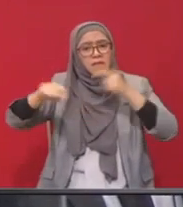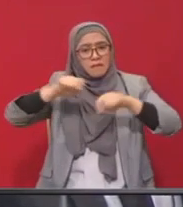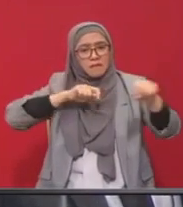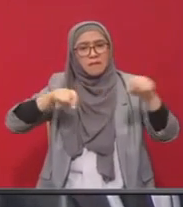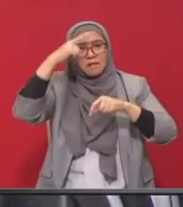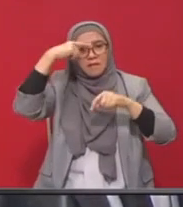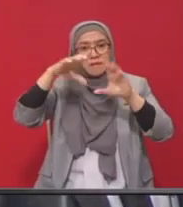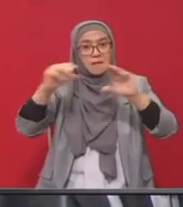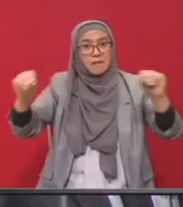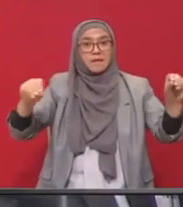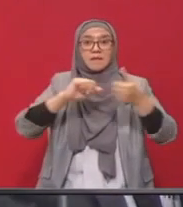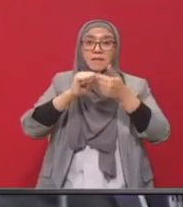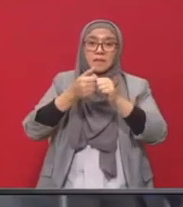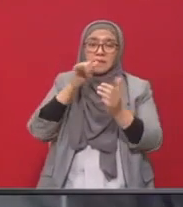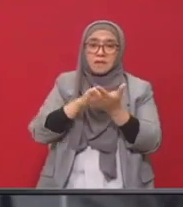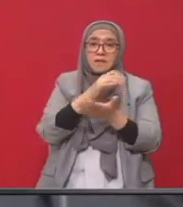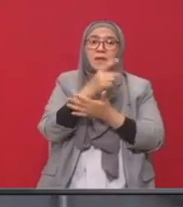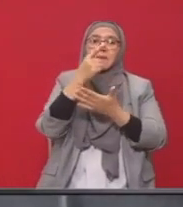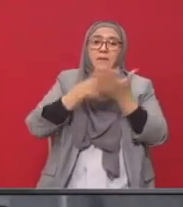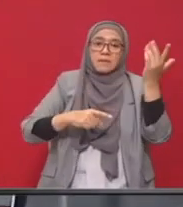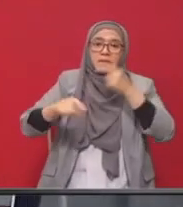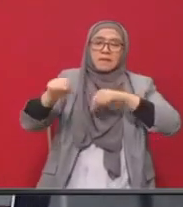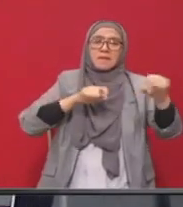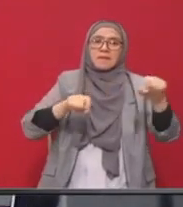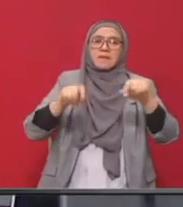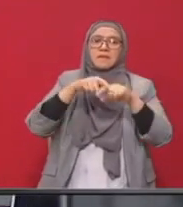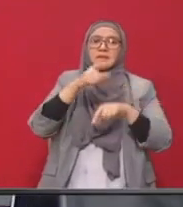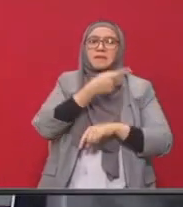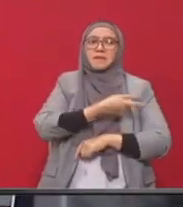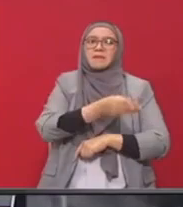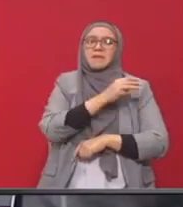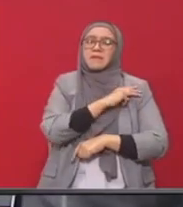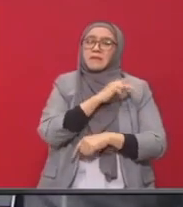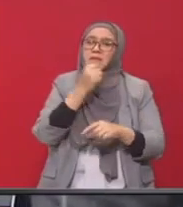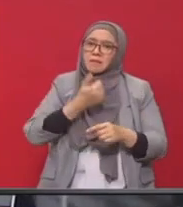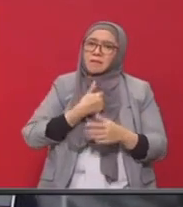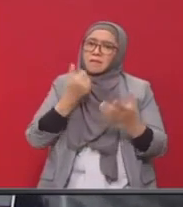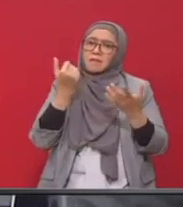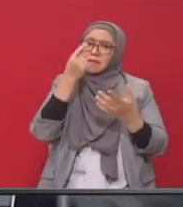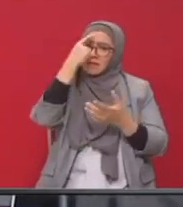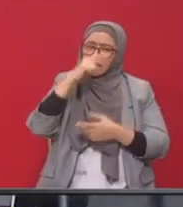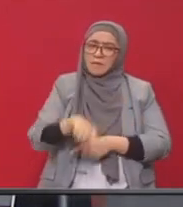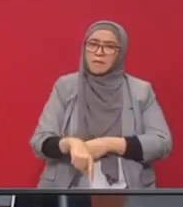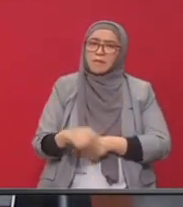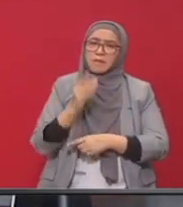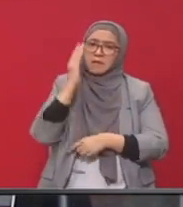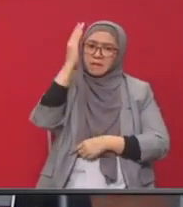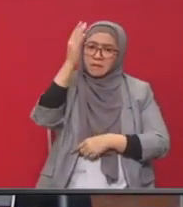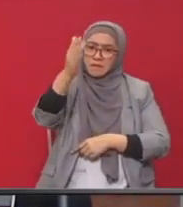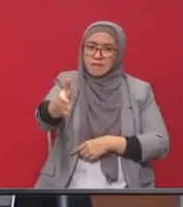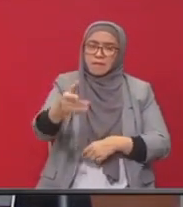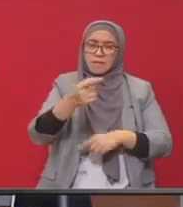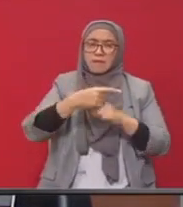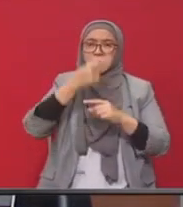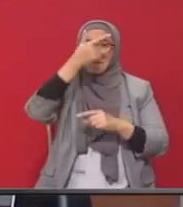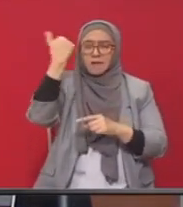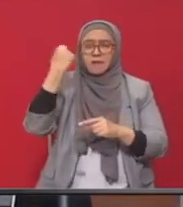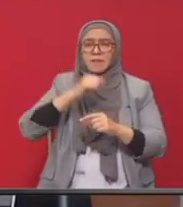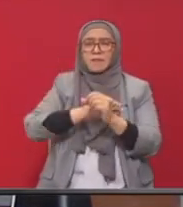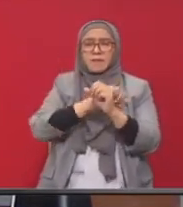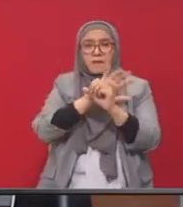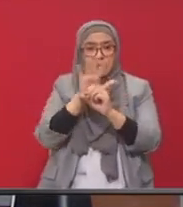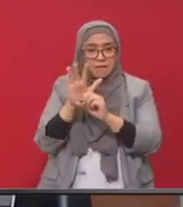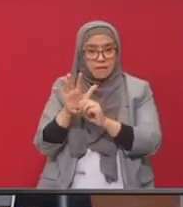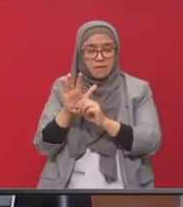dan Dapatkah tindakan Kementerian untuk mencapi menghadapi masa-masa yang mendatang akibat endemik komik yang